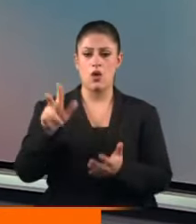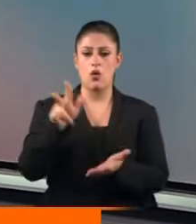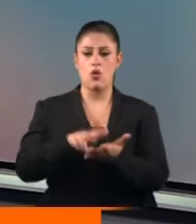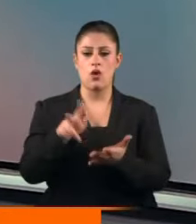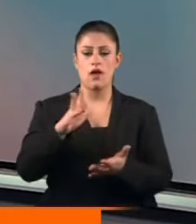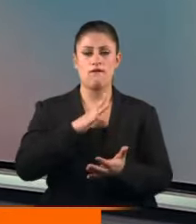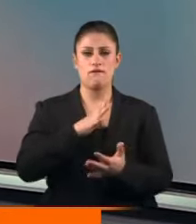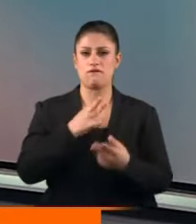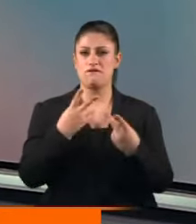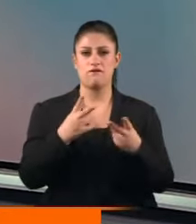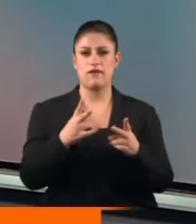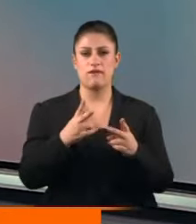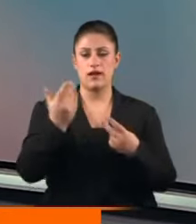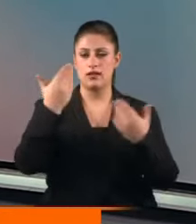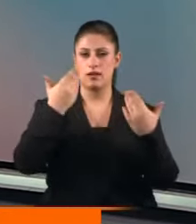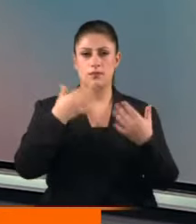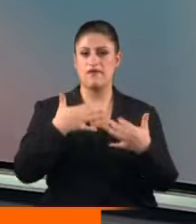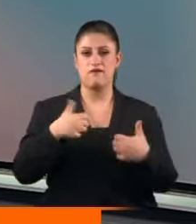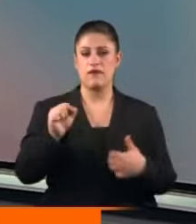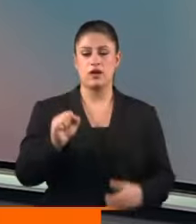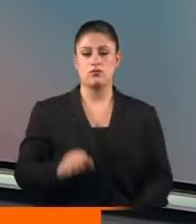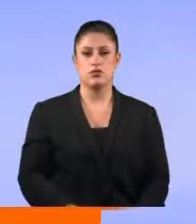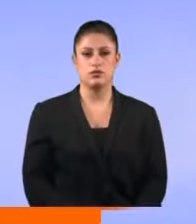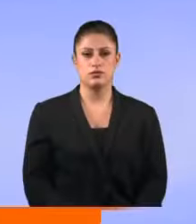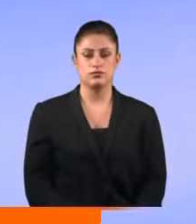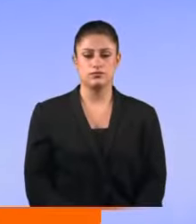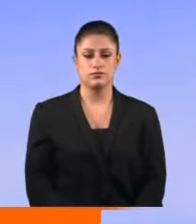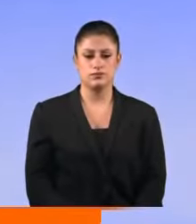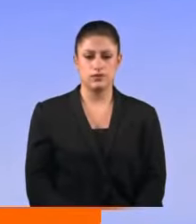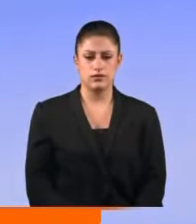bile estetik işlem yaptıramayacak.